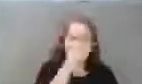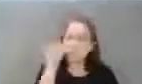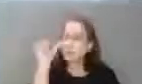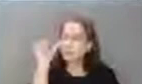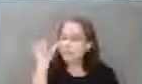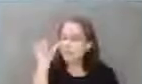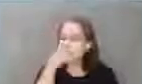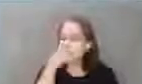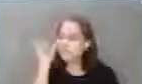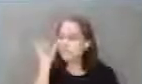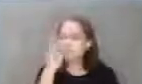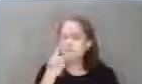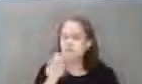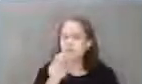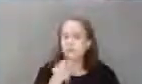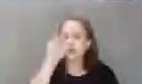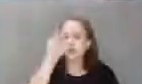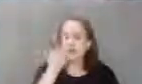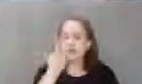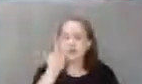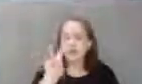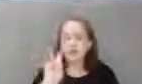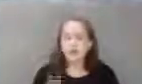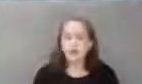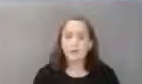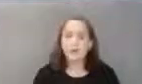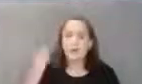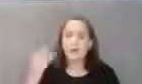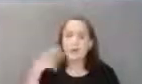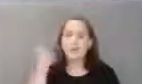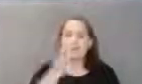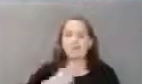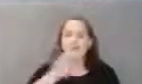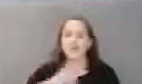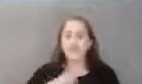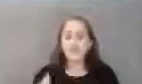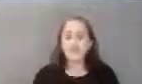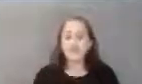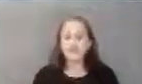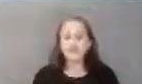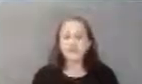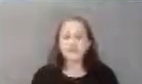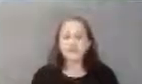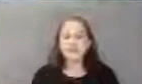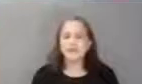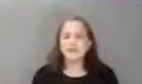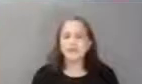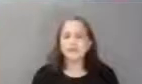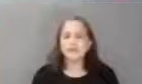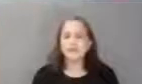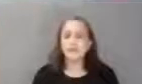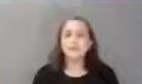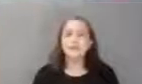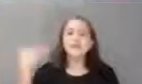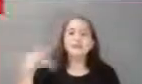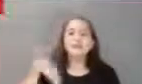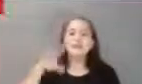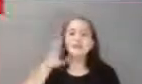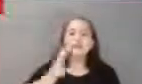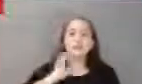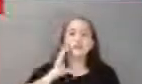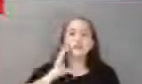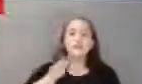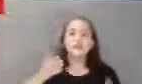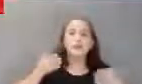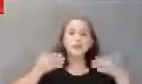ng Commonwealth Avenue. Para ni darling ka, may pa-quiz. Go! Darling, ayun, dahil nga summer din ngayon, meron pa akong